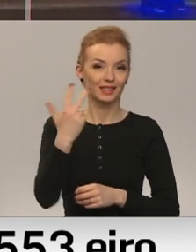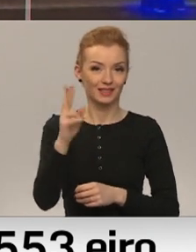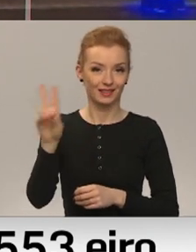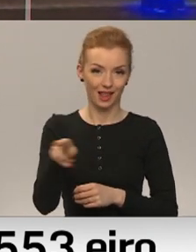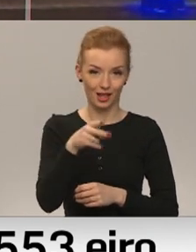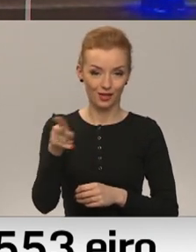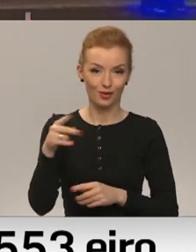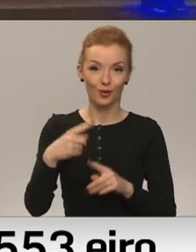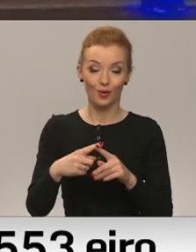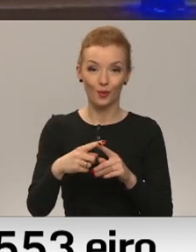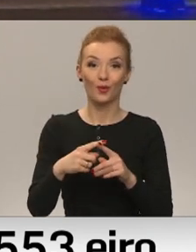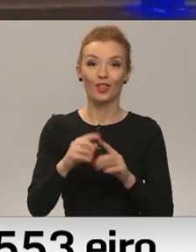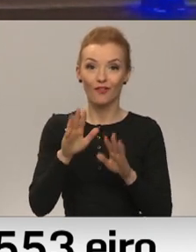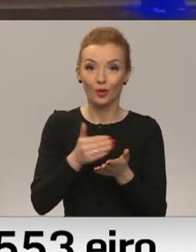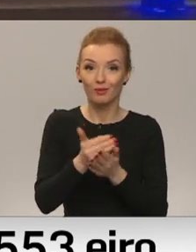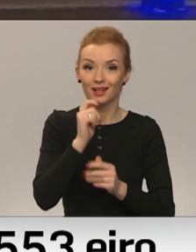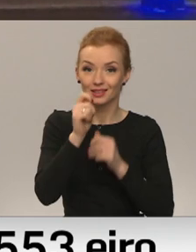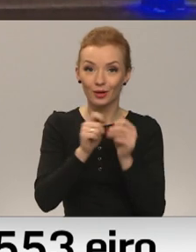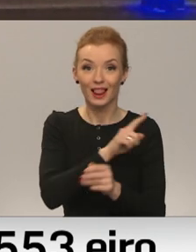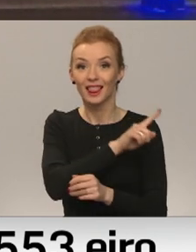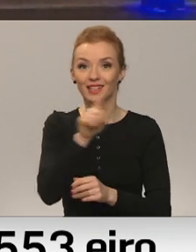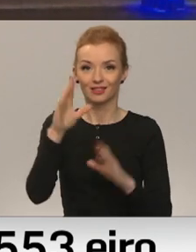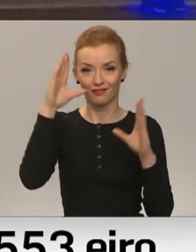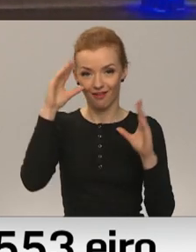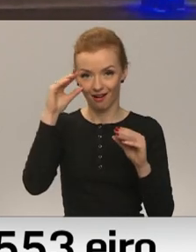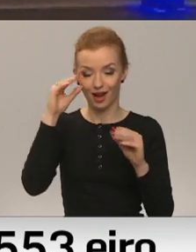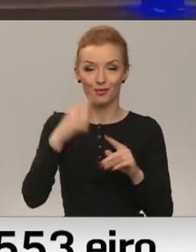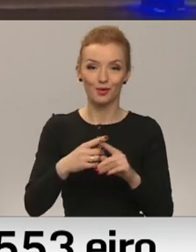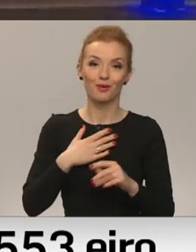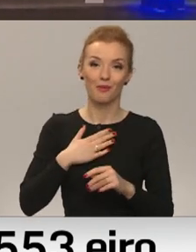274 553 eiro. Un ziedot vēl varat līdz šim vakaram, kad maratons beigsies un mani